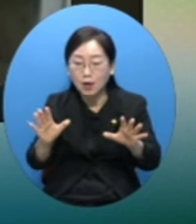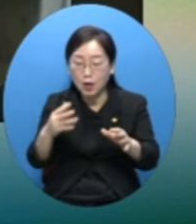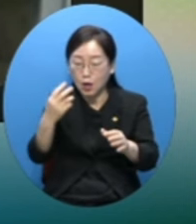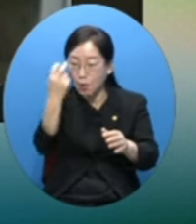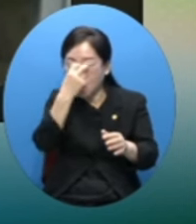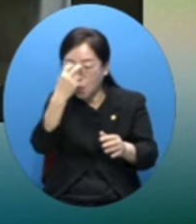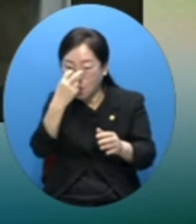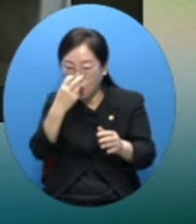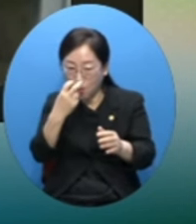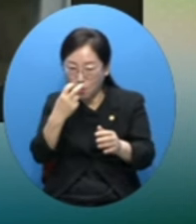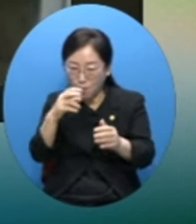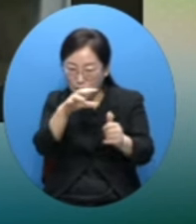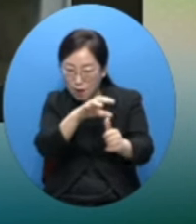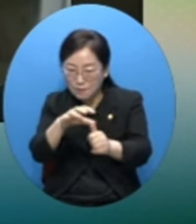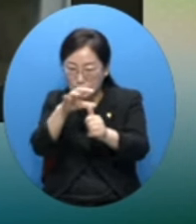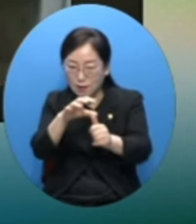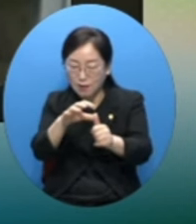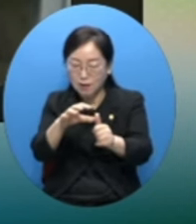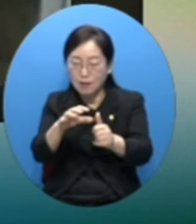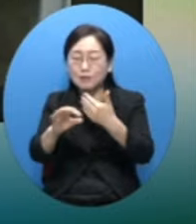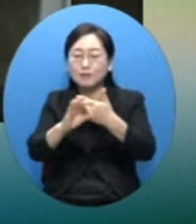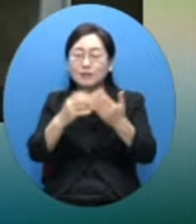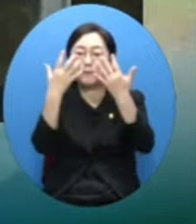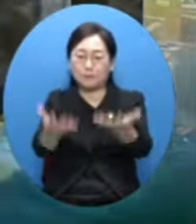됐습니다. 할렐루야.